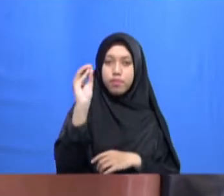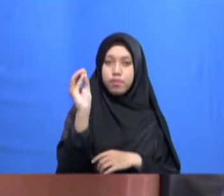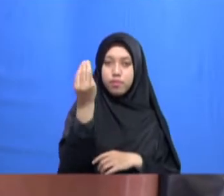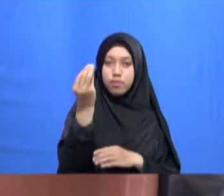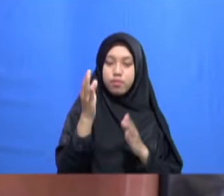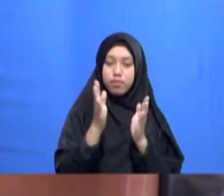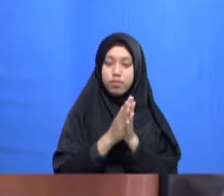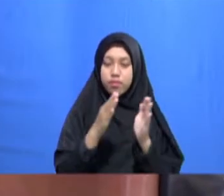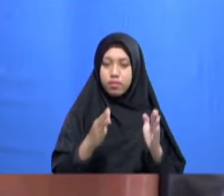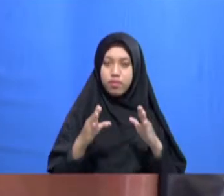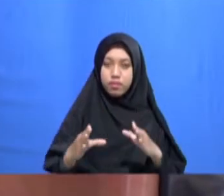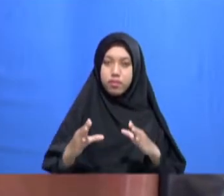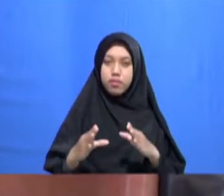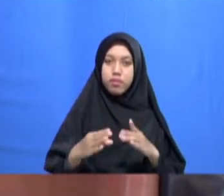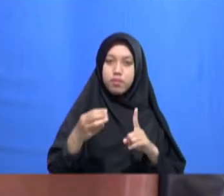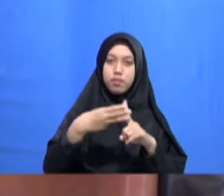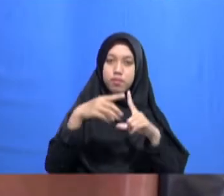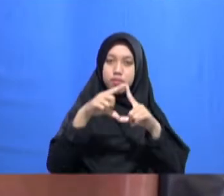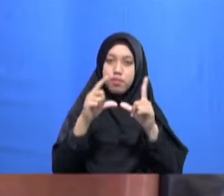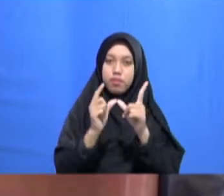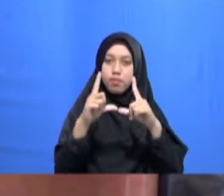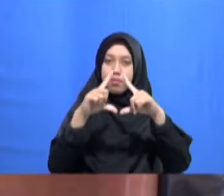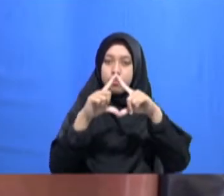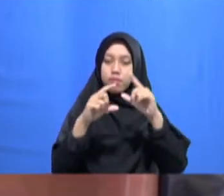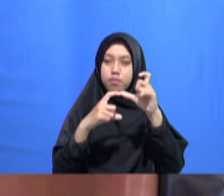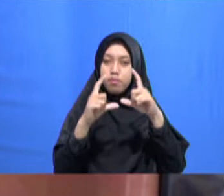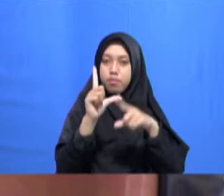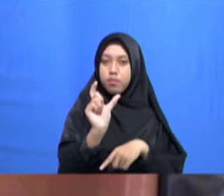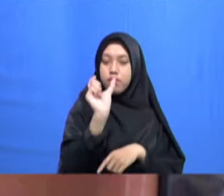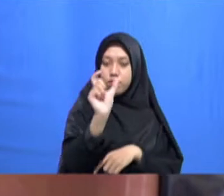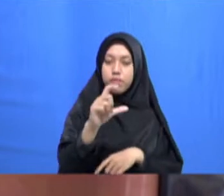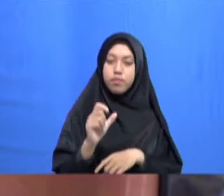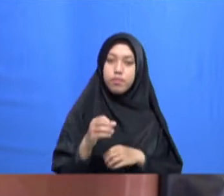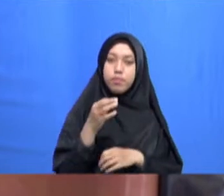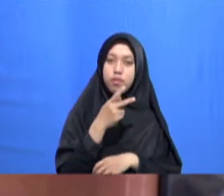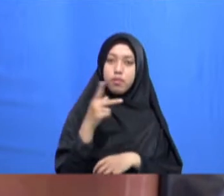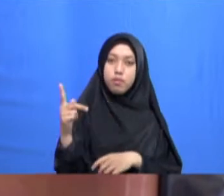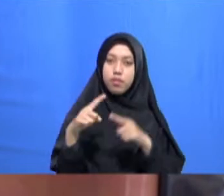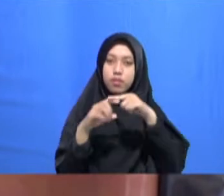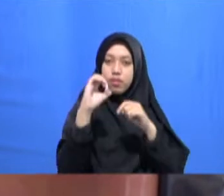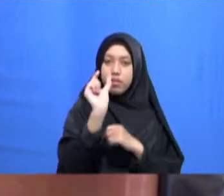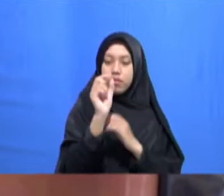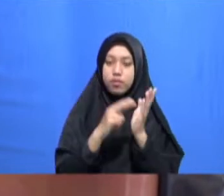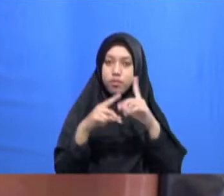Anggota Bawaslu Kabupaten Tojo Una-Una, yang saya